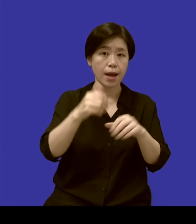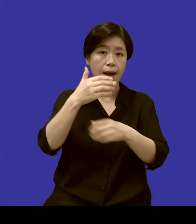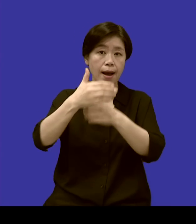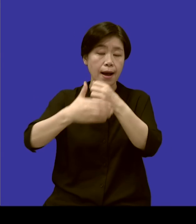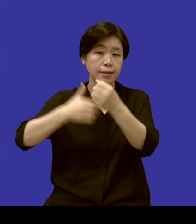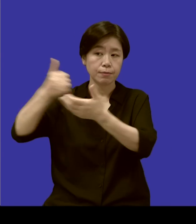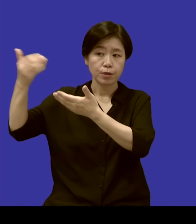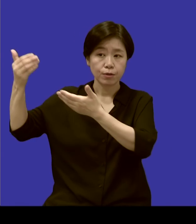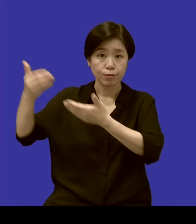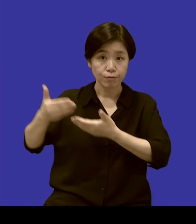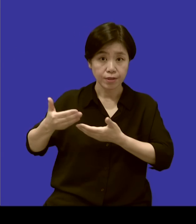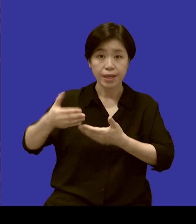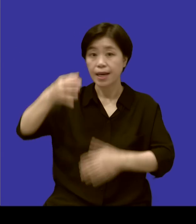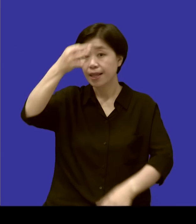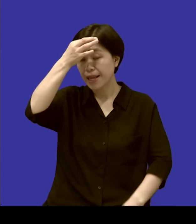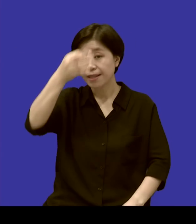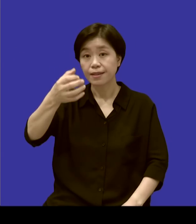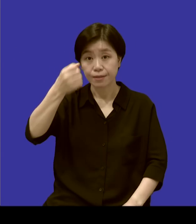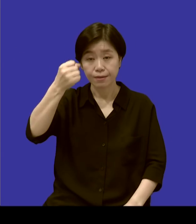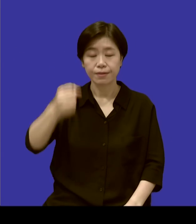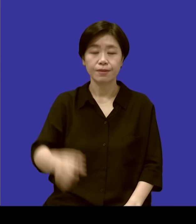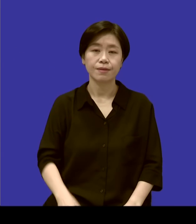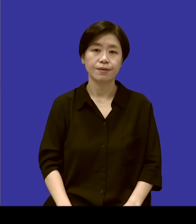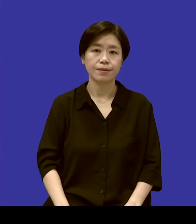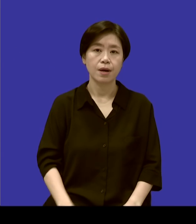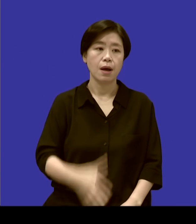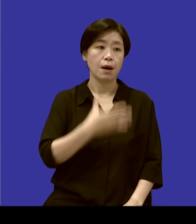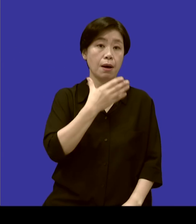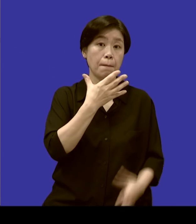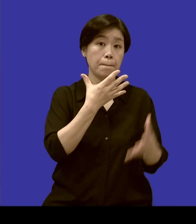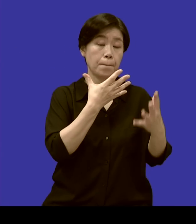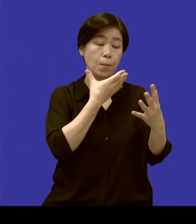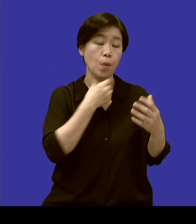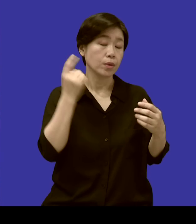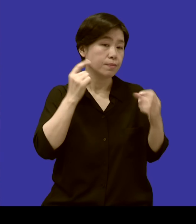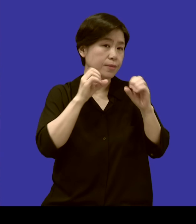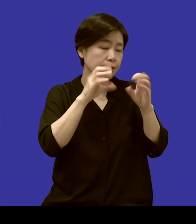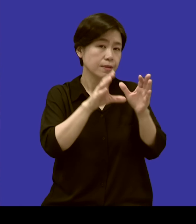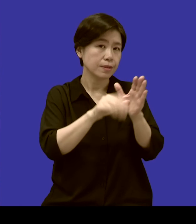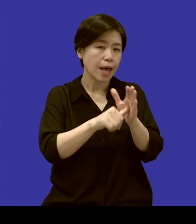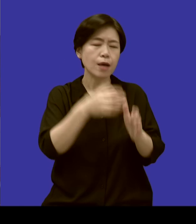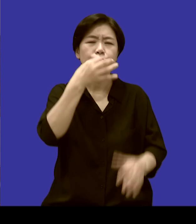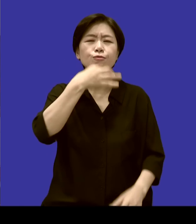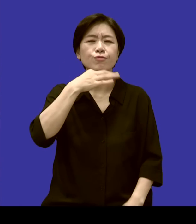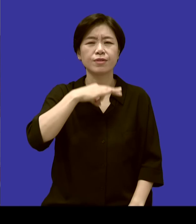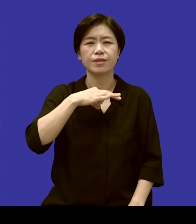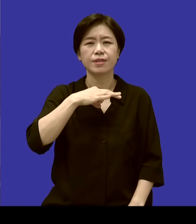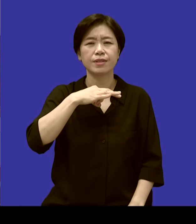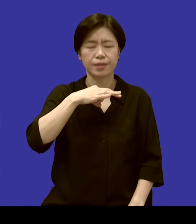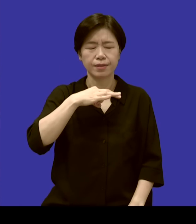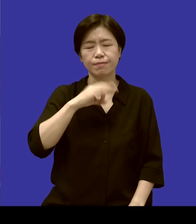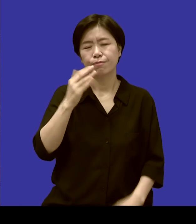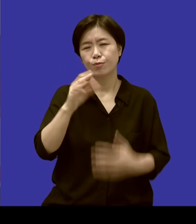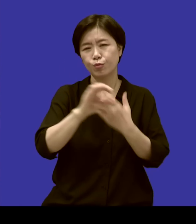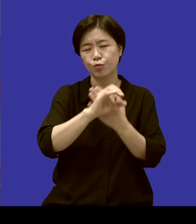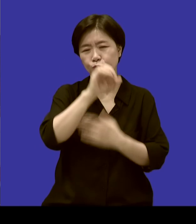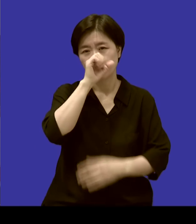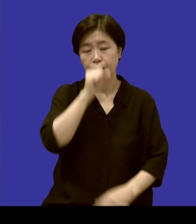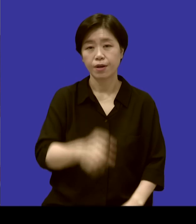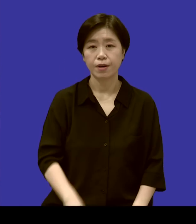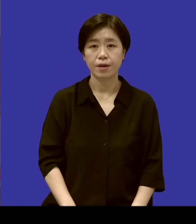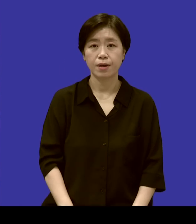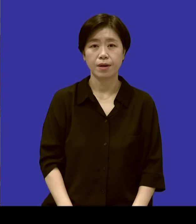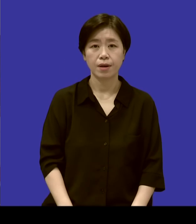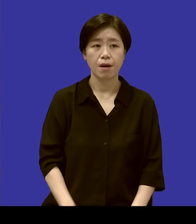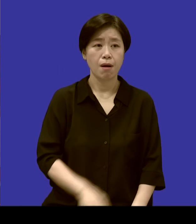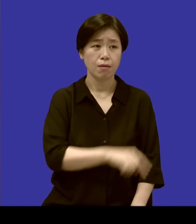연기자의 사명을 주셨는데 이 사명을 통해서 많은 영혼들에게 복음을 전할 수 있고 또 눌린 자, 갇힌 자들에게 하나님 말씀